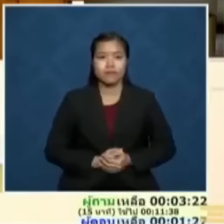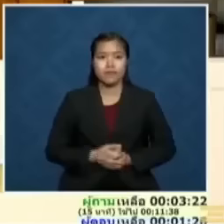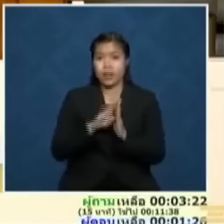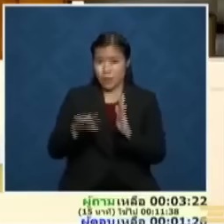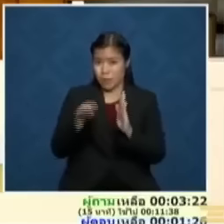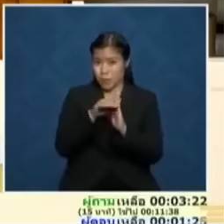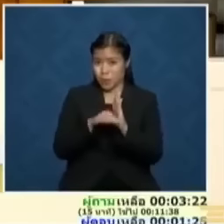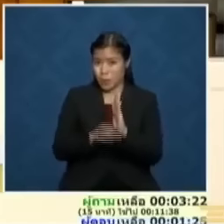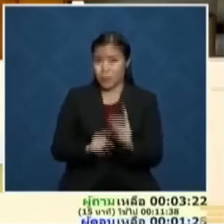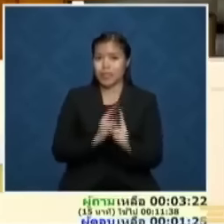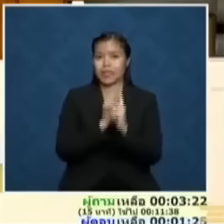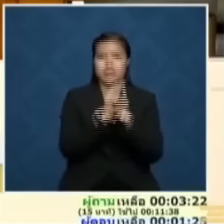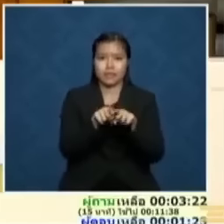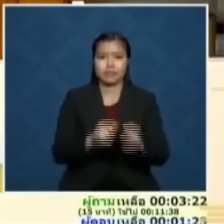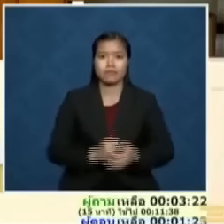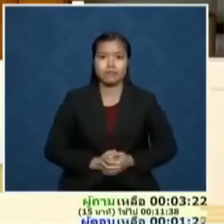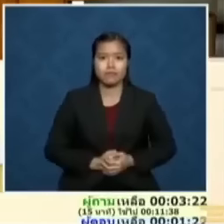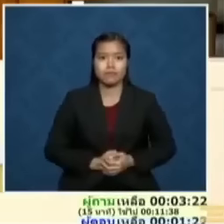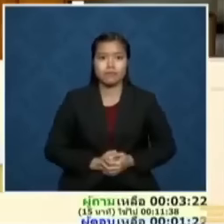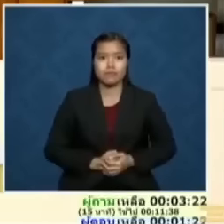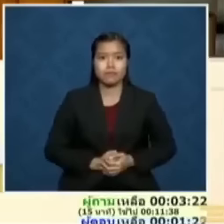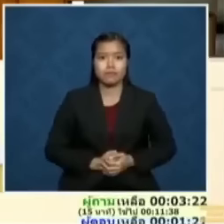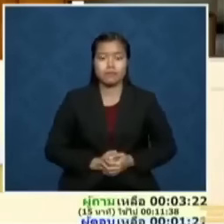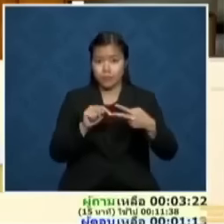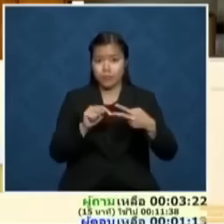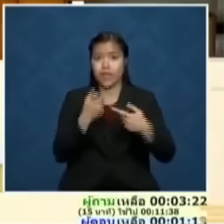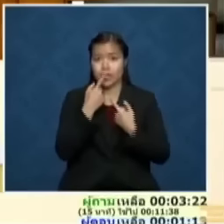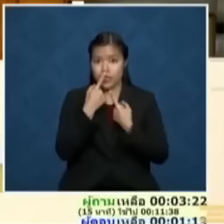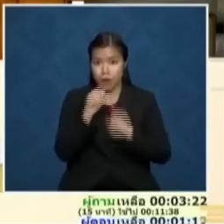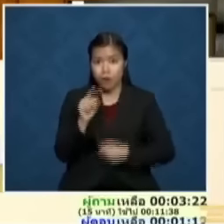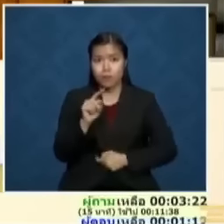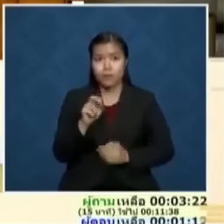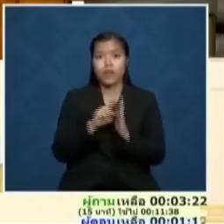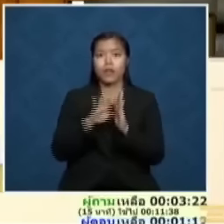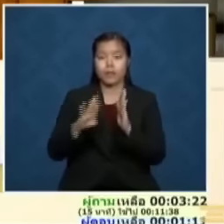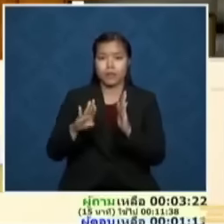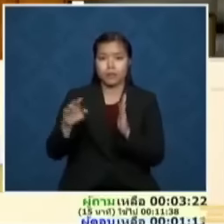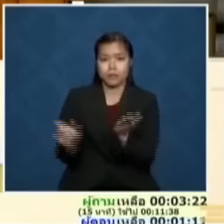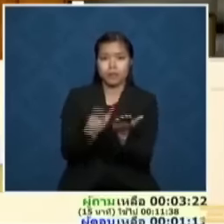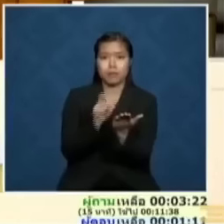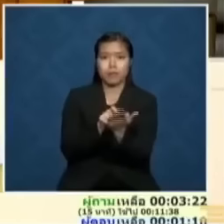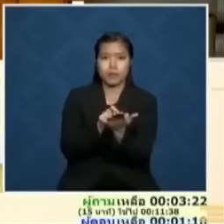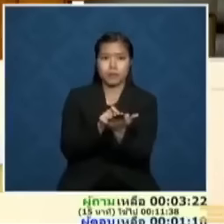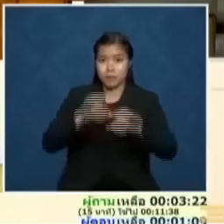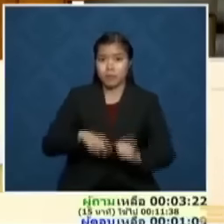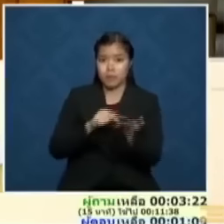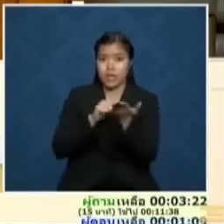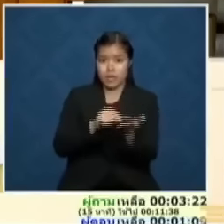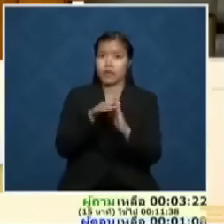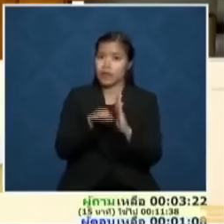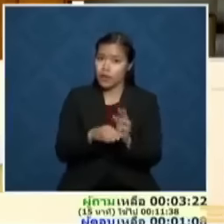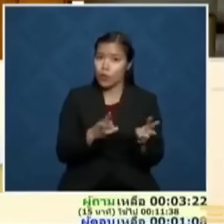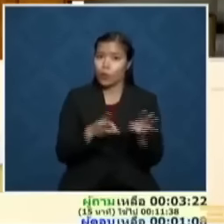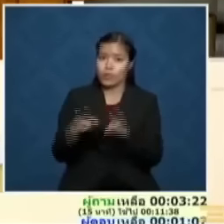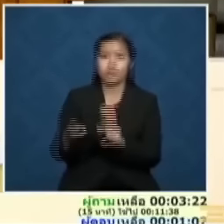รรมในสภานะ ค ่ ะ นะก็ต้องเชื่อตามนี้ต้นเดือนมกรานะแล้วนอกจากนี้สสช